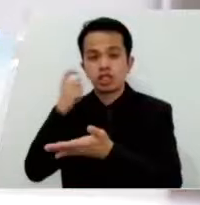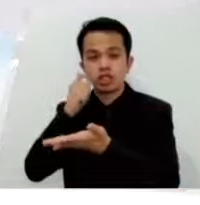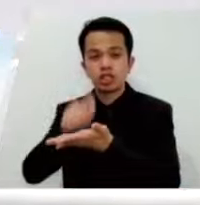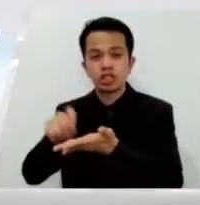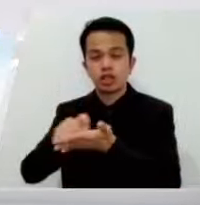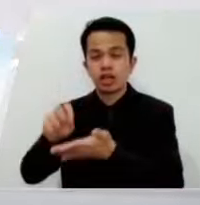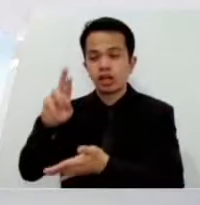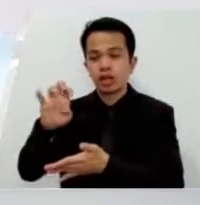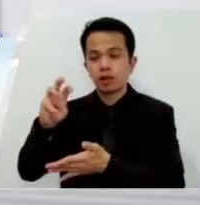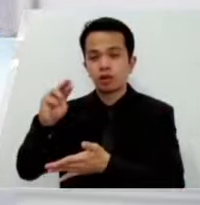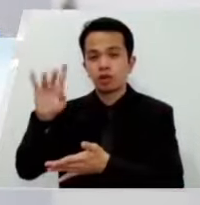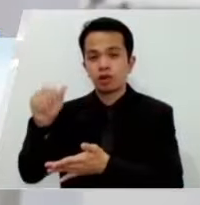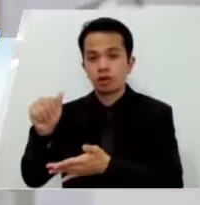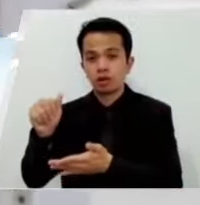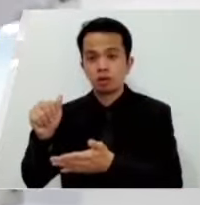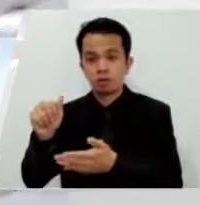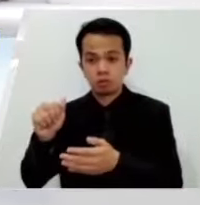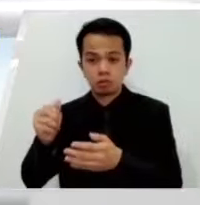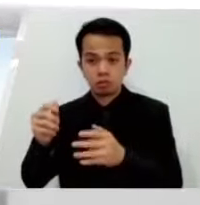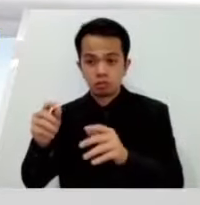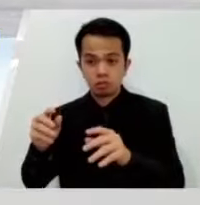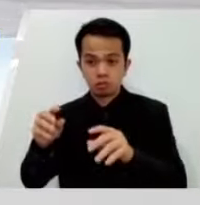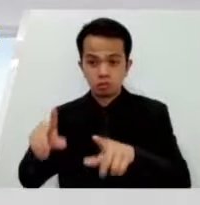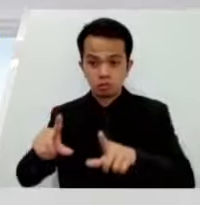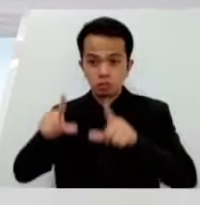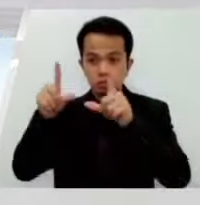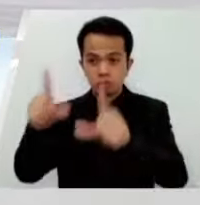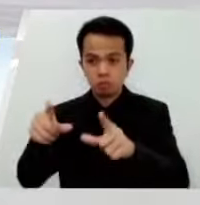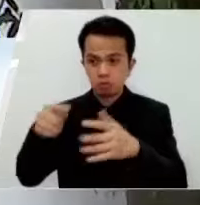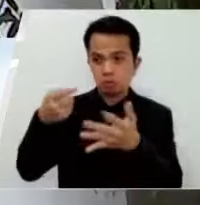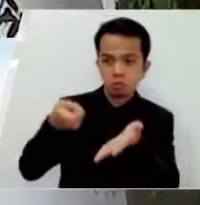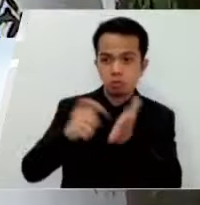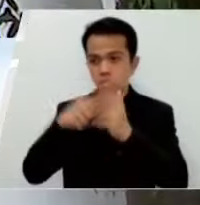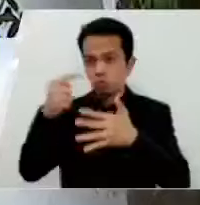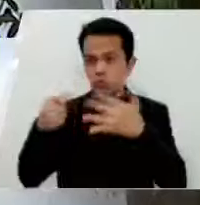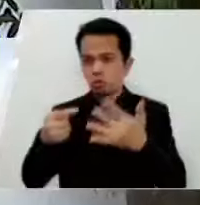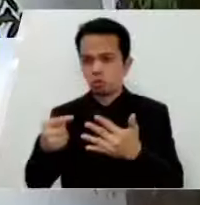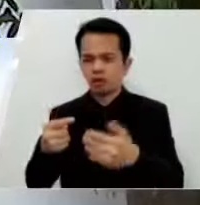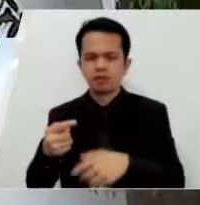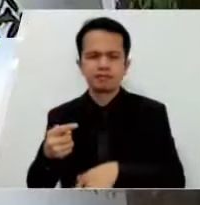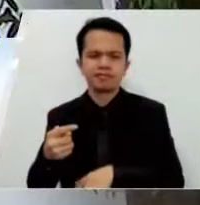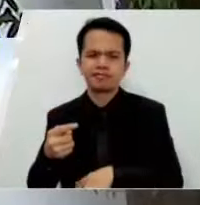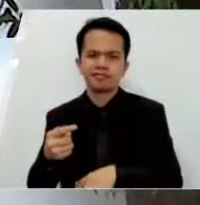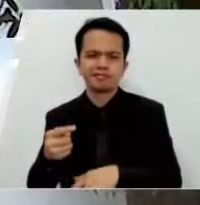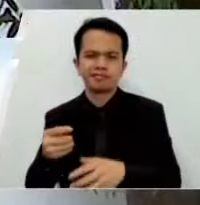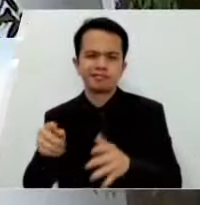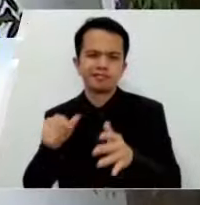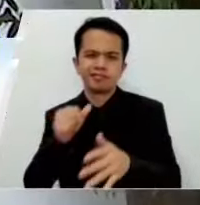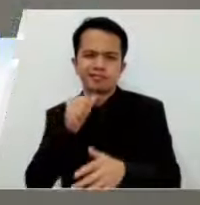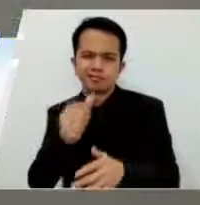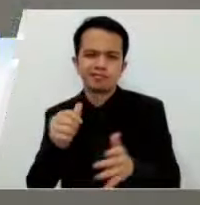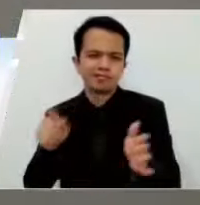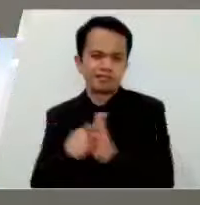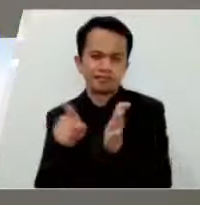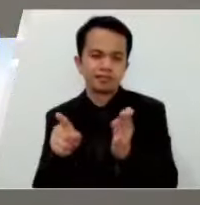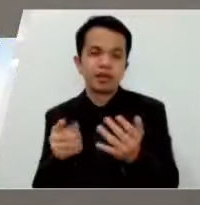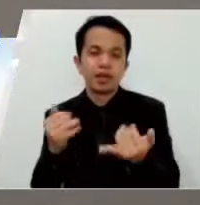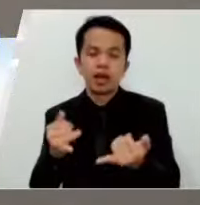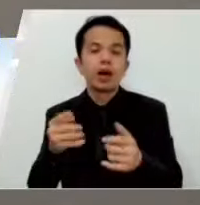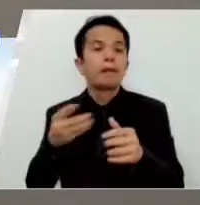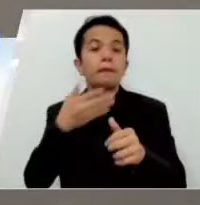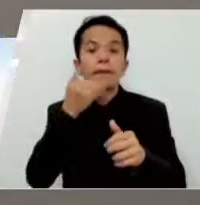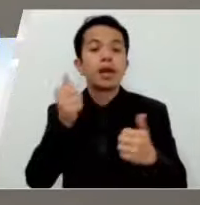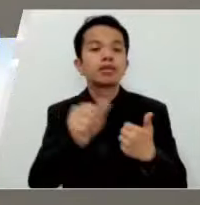maaring magpataw ng anumang kondisyon si Quiboloy para sa kanyang pagsuko. Ang dapat daw na sinusunod ay ang nakasaad sa batas